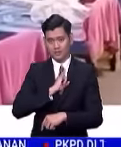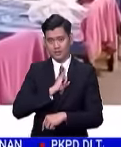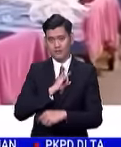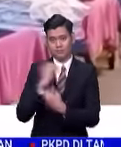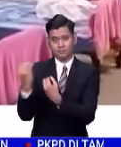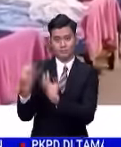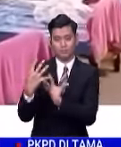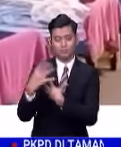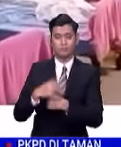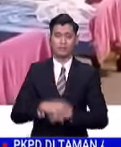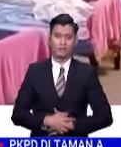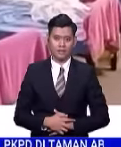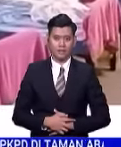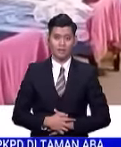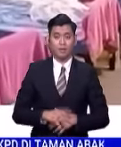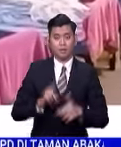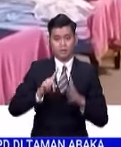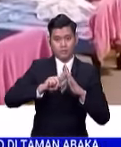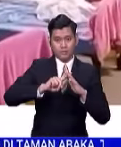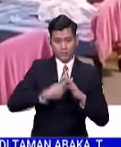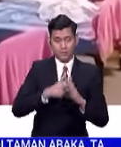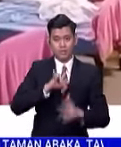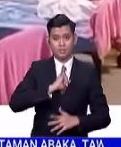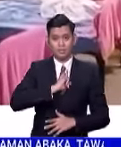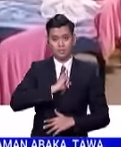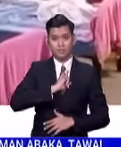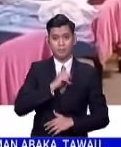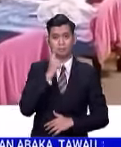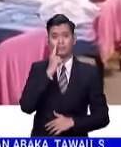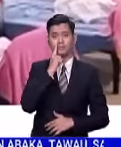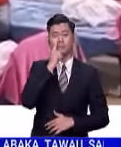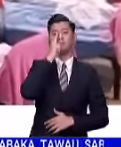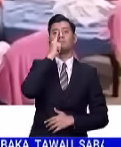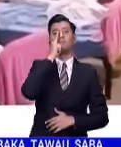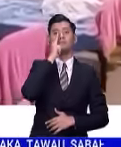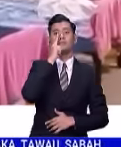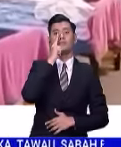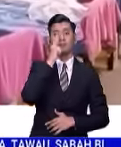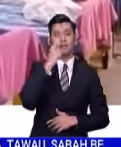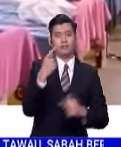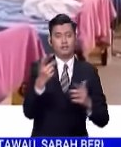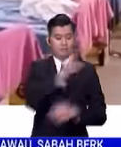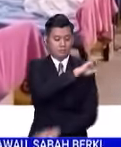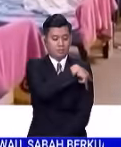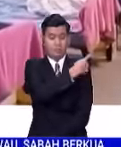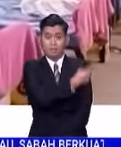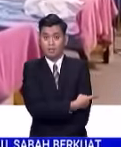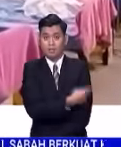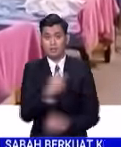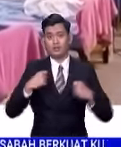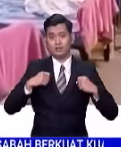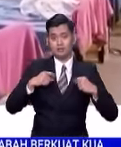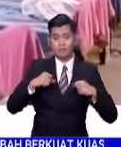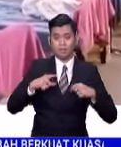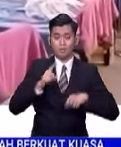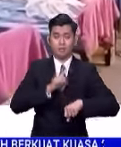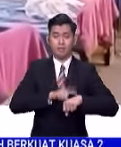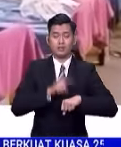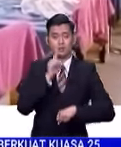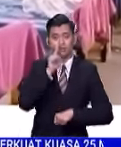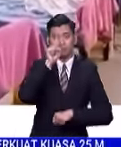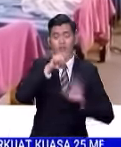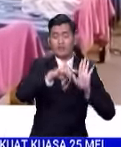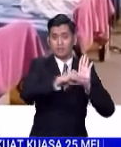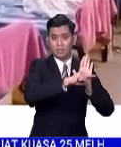Saya mula-mula dah buat swab di sebuah klinik swasta. Waktu buat swab tu